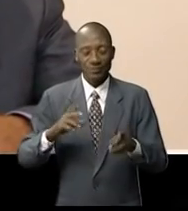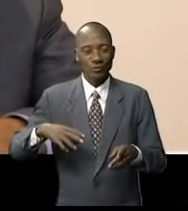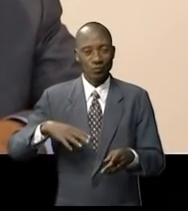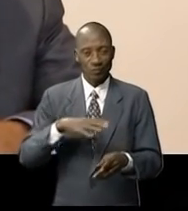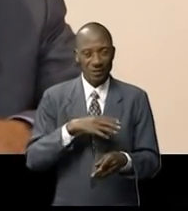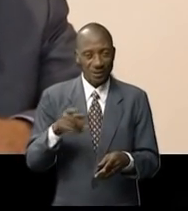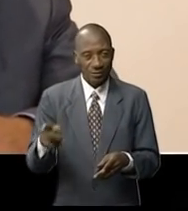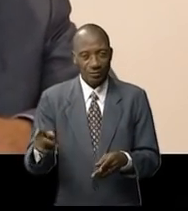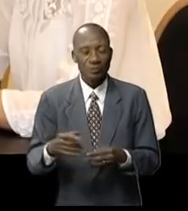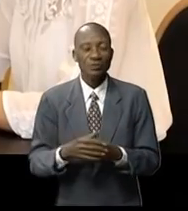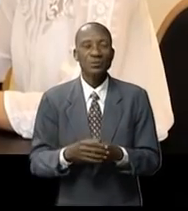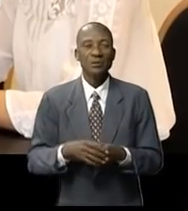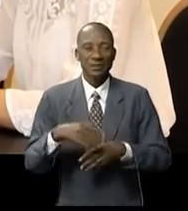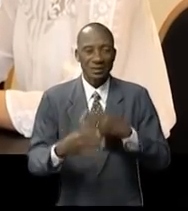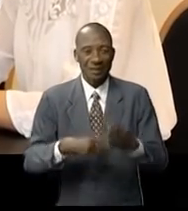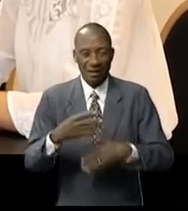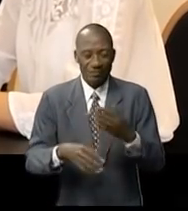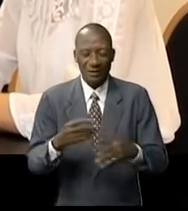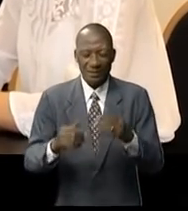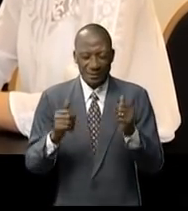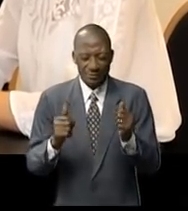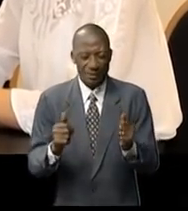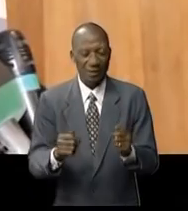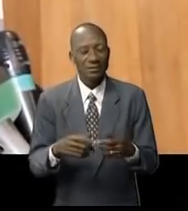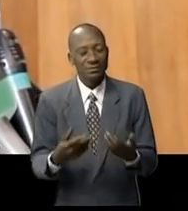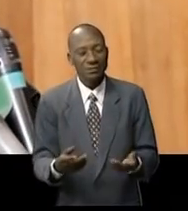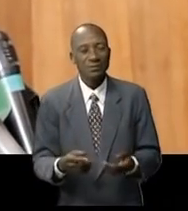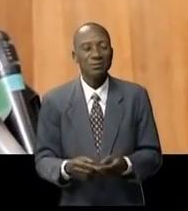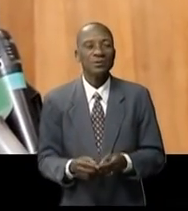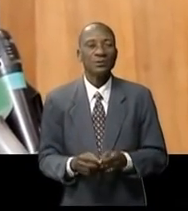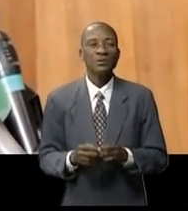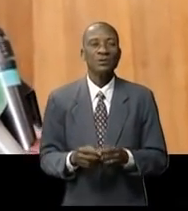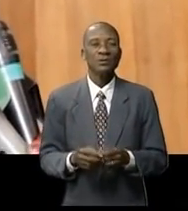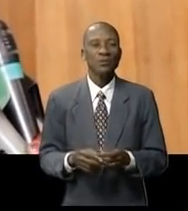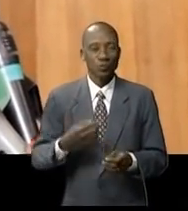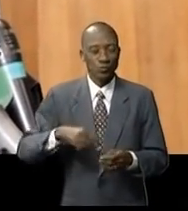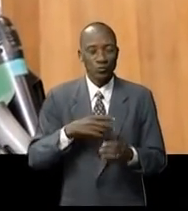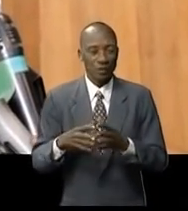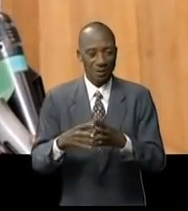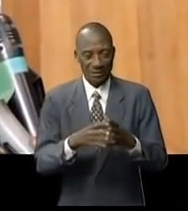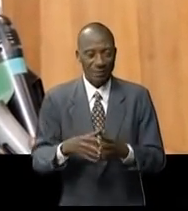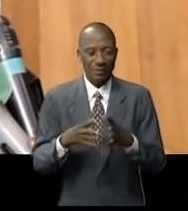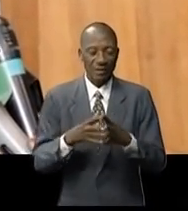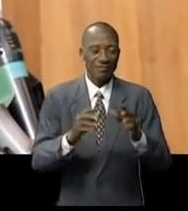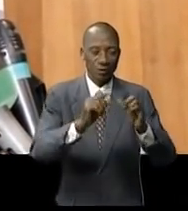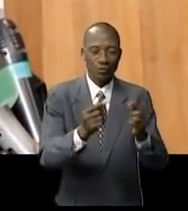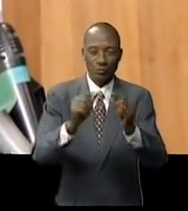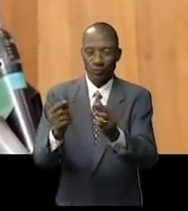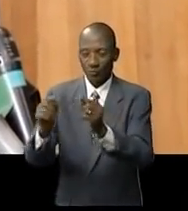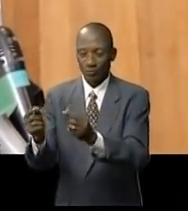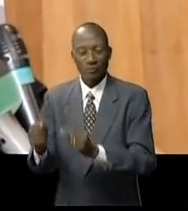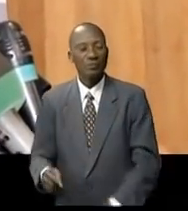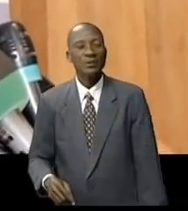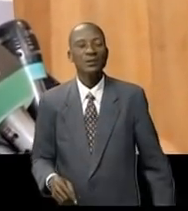pour les prochaines négociations. Il était question, comme partie nationale, que nous nous mettions ensemble, toutes les parties prenantes nationales qui sont concernées